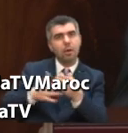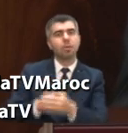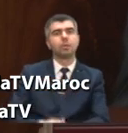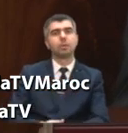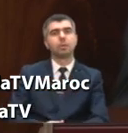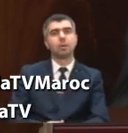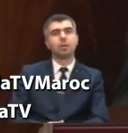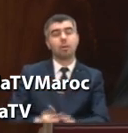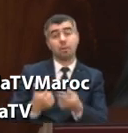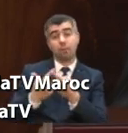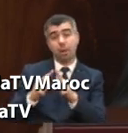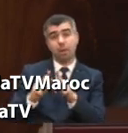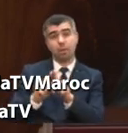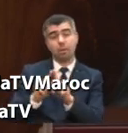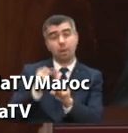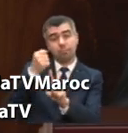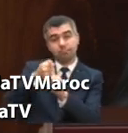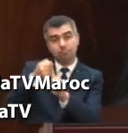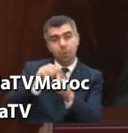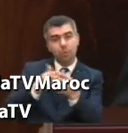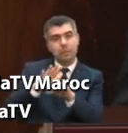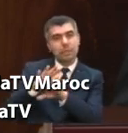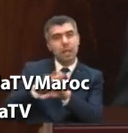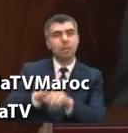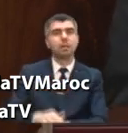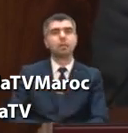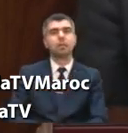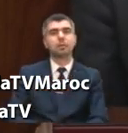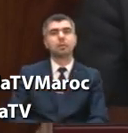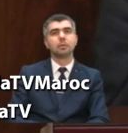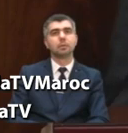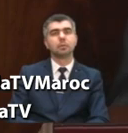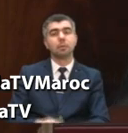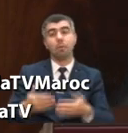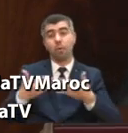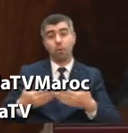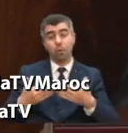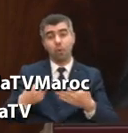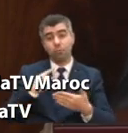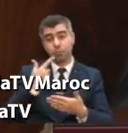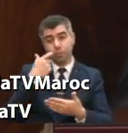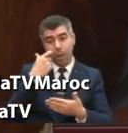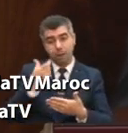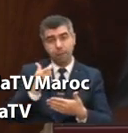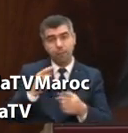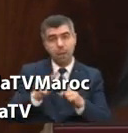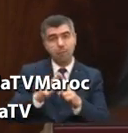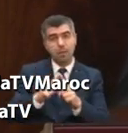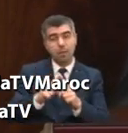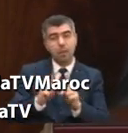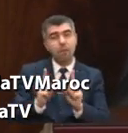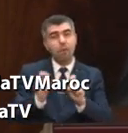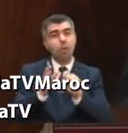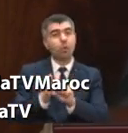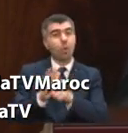باعتباره غاية ومنتهى ما تسعى إليه هذه السياسات، ولكنه يبدو اليوم أكثر إلحاحا في ظل جائحة كورونا